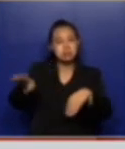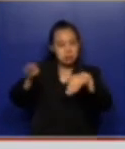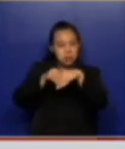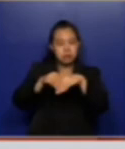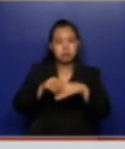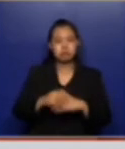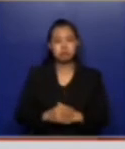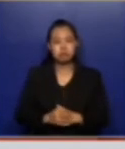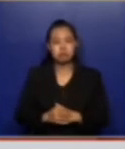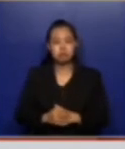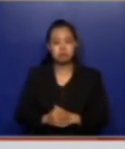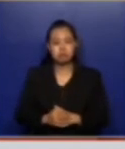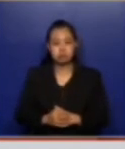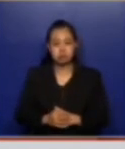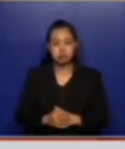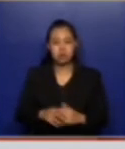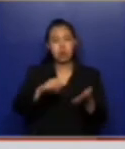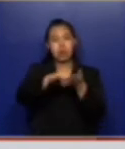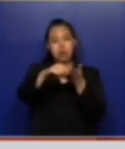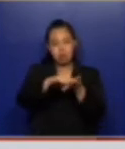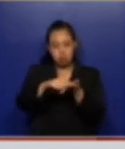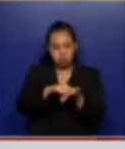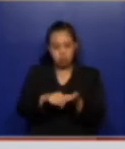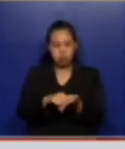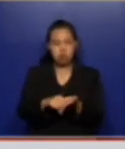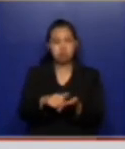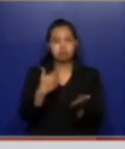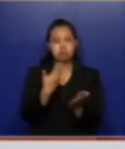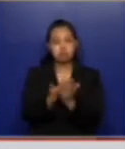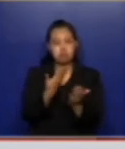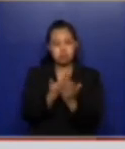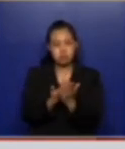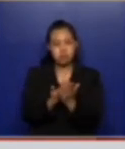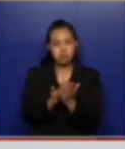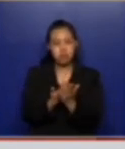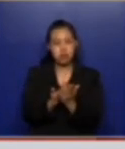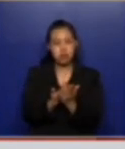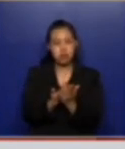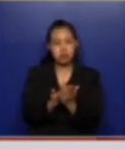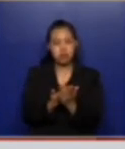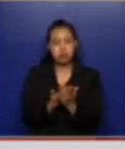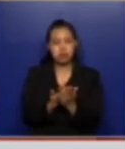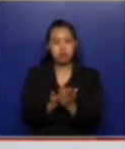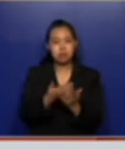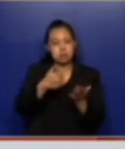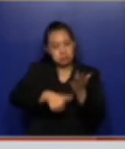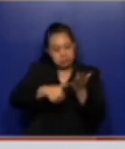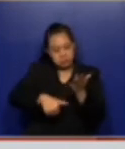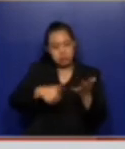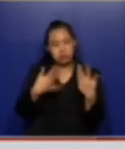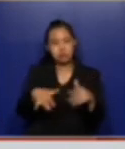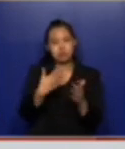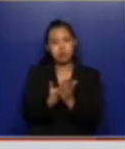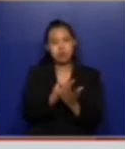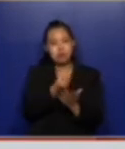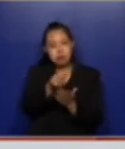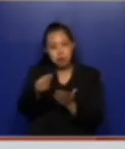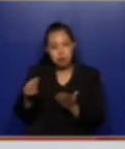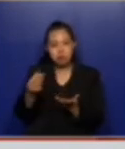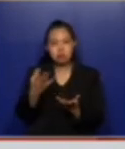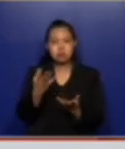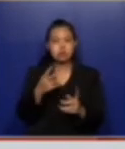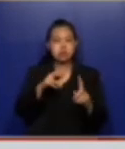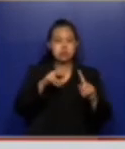ยังไม่พอครับท่านยังไปแก้เงินใช้เงินต้นเงินกู้เนี่ยนะครับจากเดิมเขากำหนดไว้